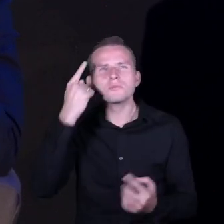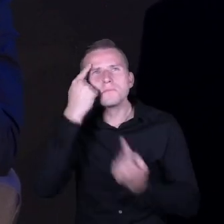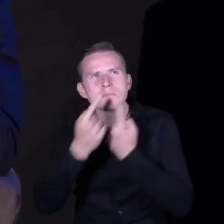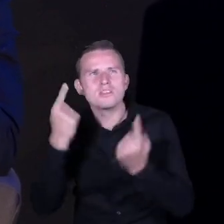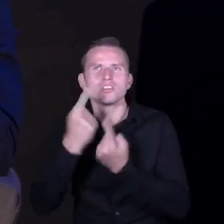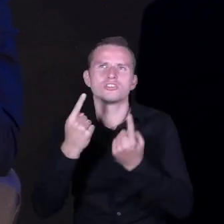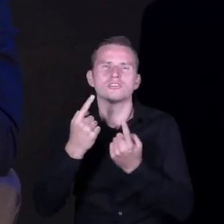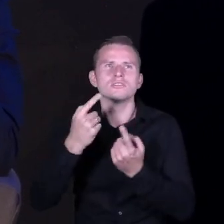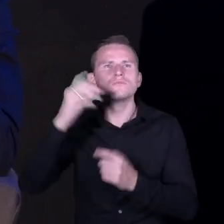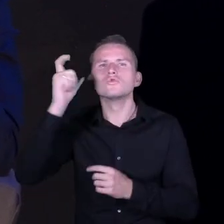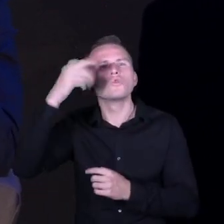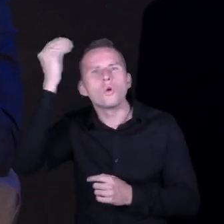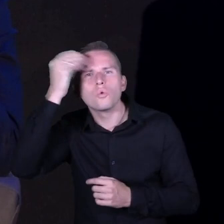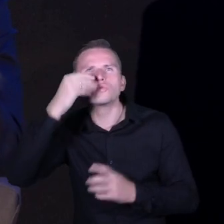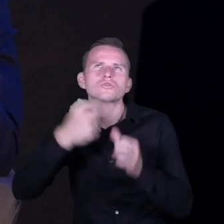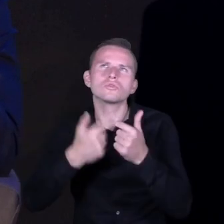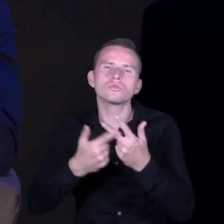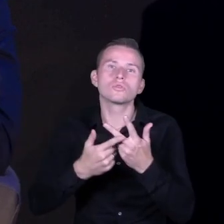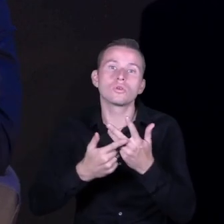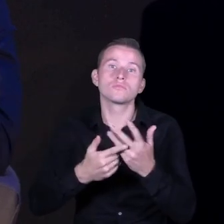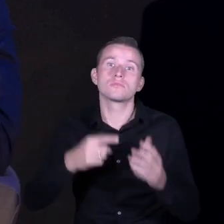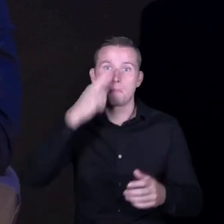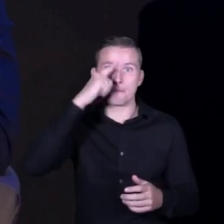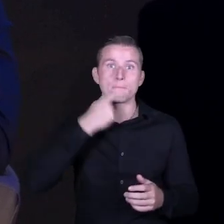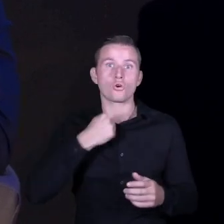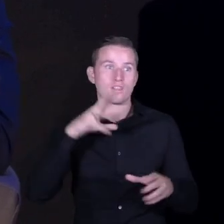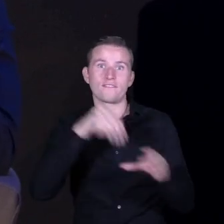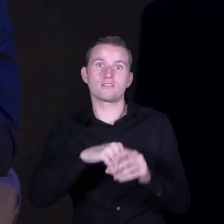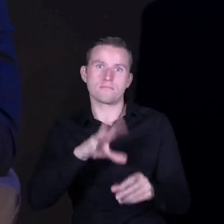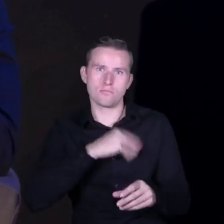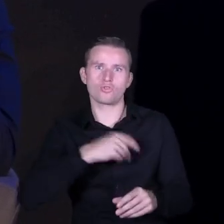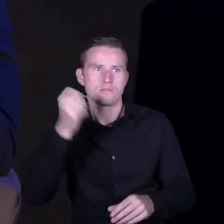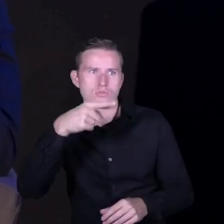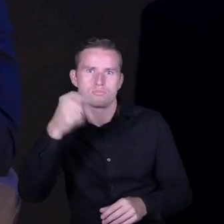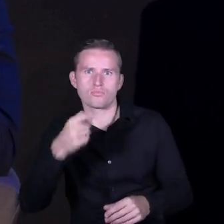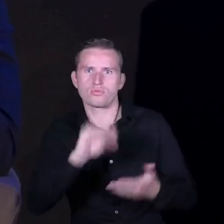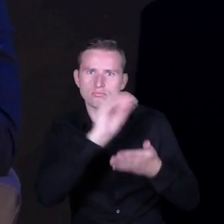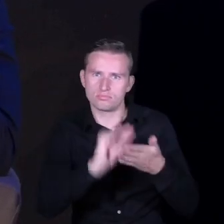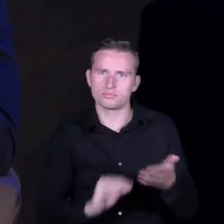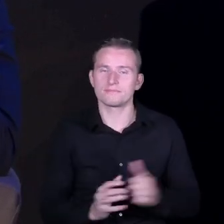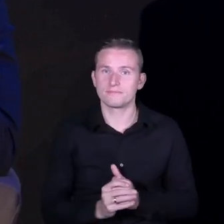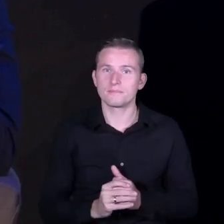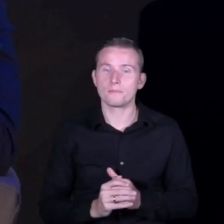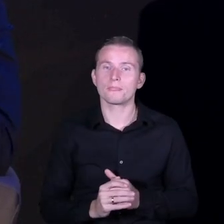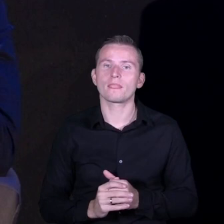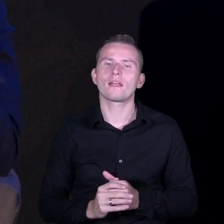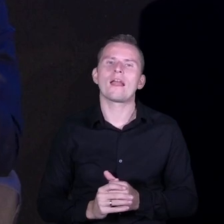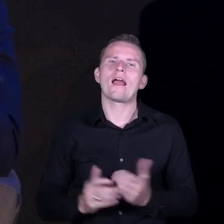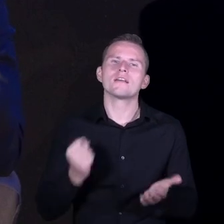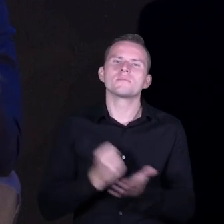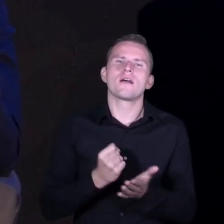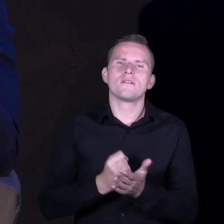propos tego portalu, a jeżeli wracamy do laboratoriów przyszłości, no to